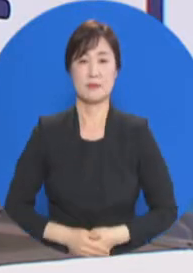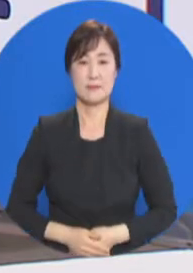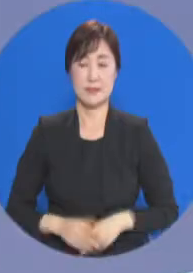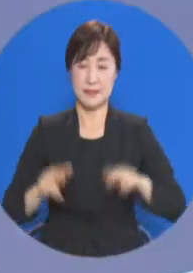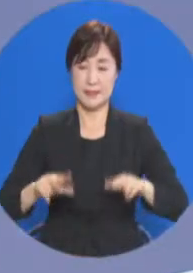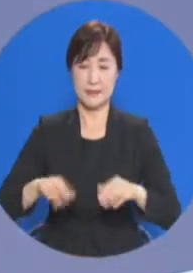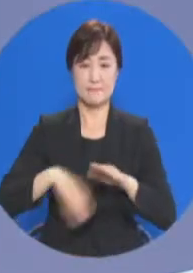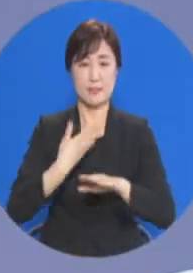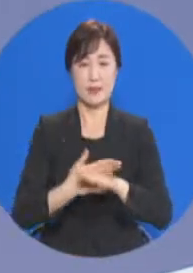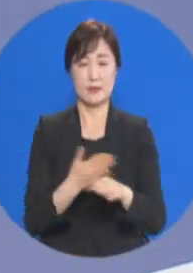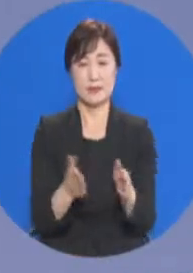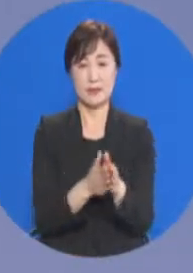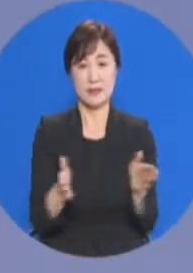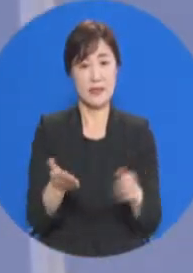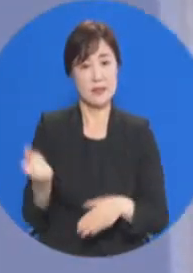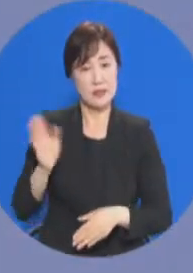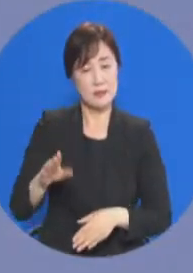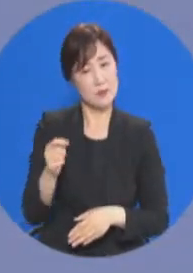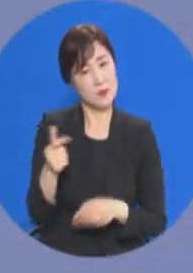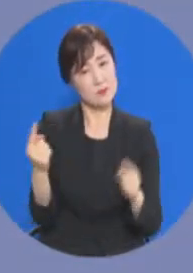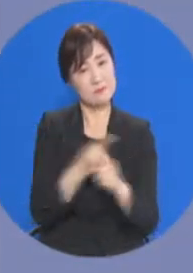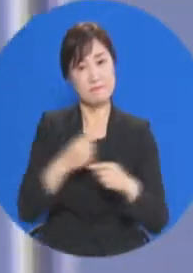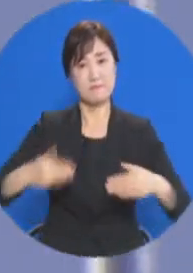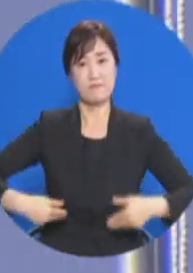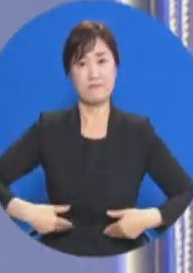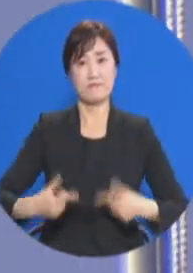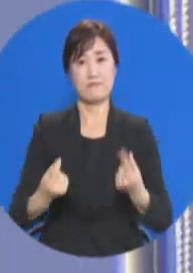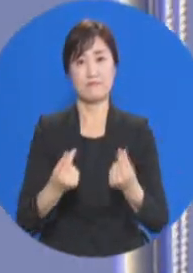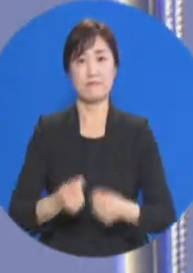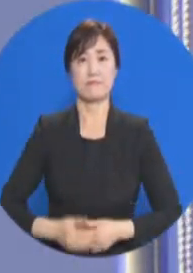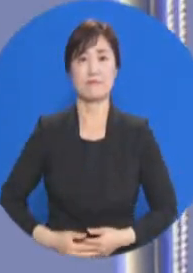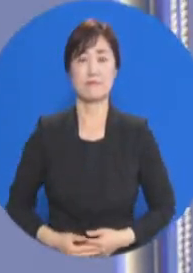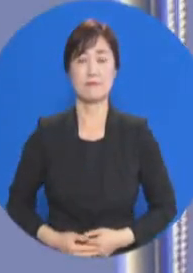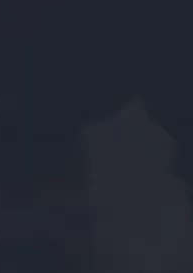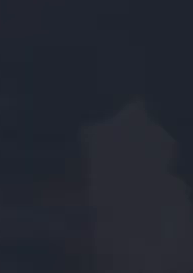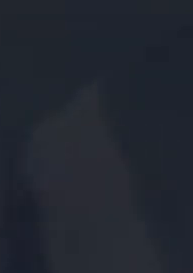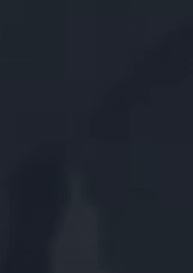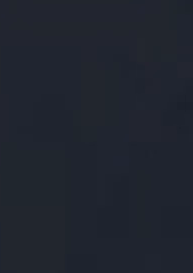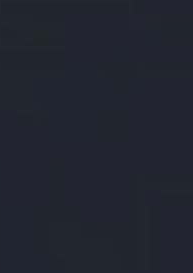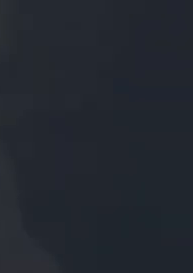제도에 변화가 필요해 보입니다. MBC 뉴스 박민주입니다.